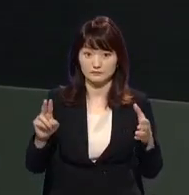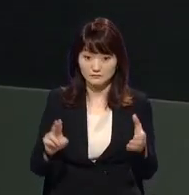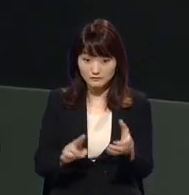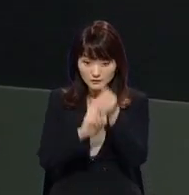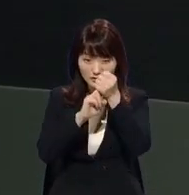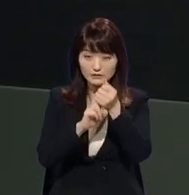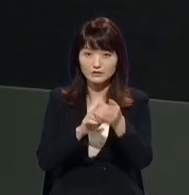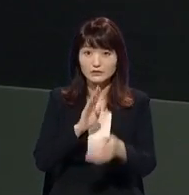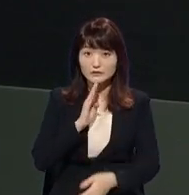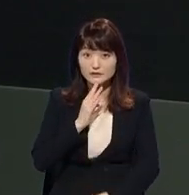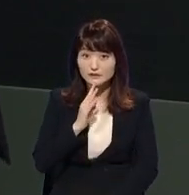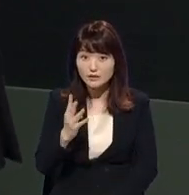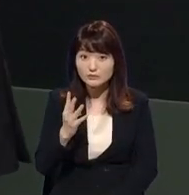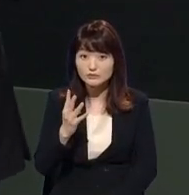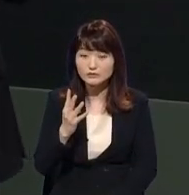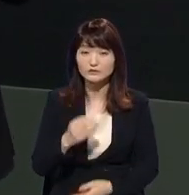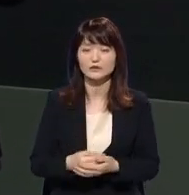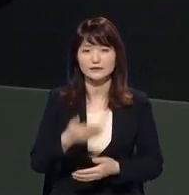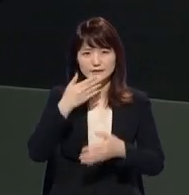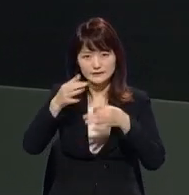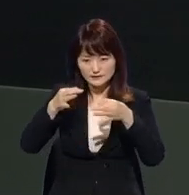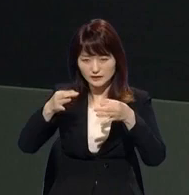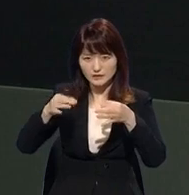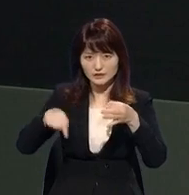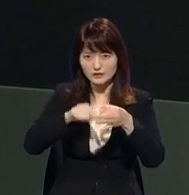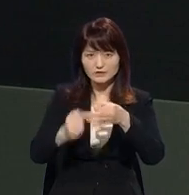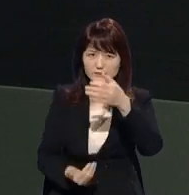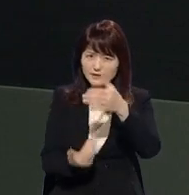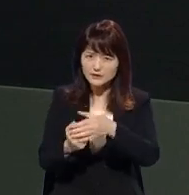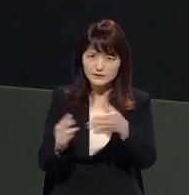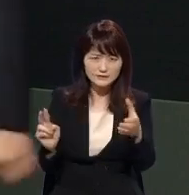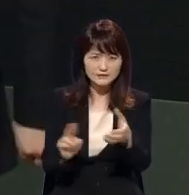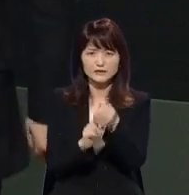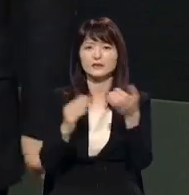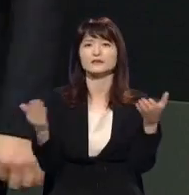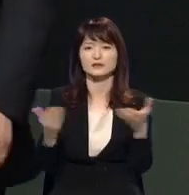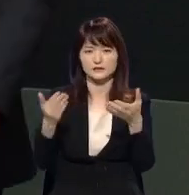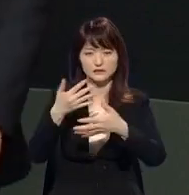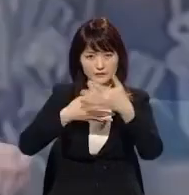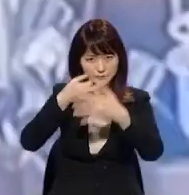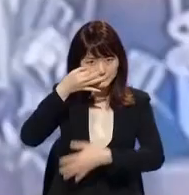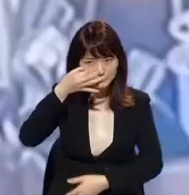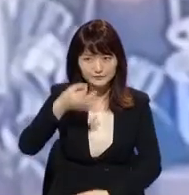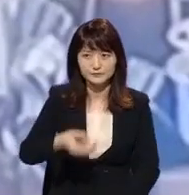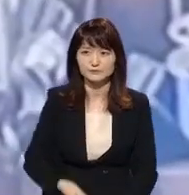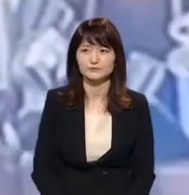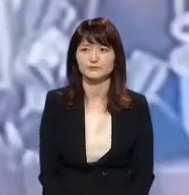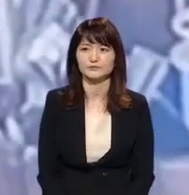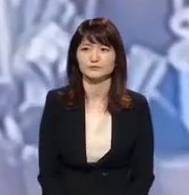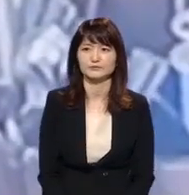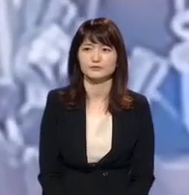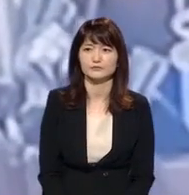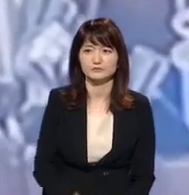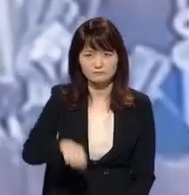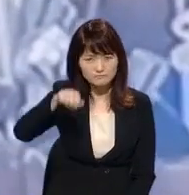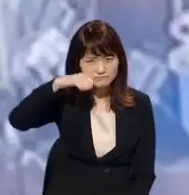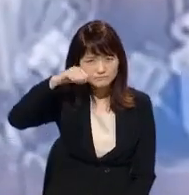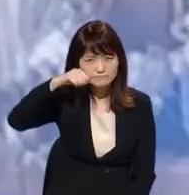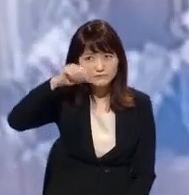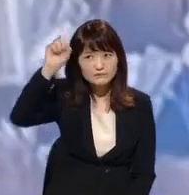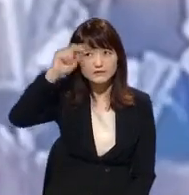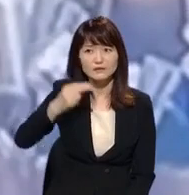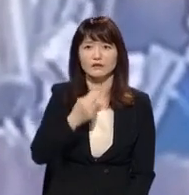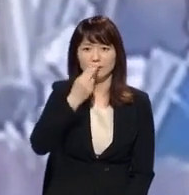기적의 4분입니다. 자, 식당에서 벌어진 기적 같은 일 만나보시죠. 자, 식사 중에